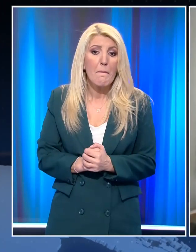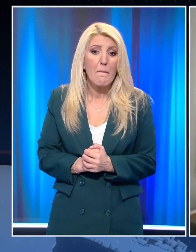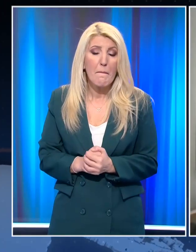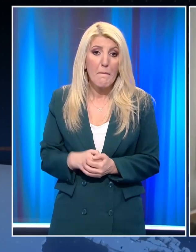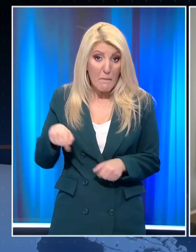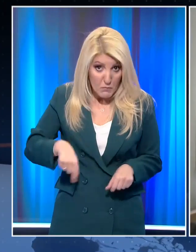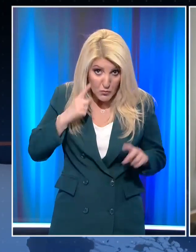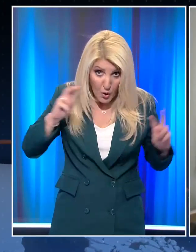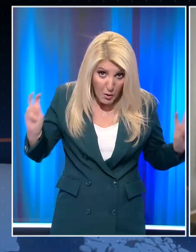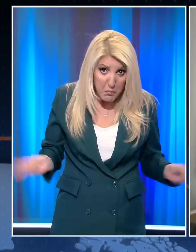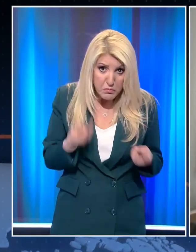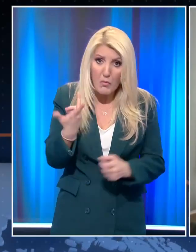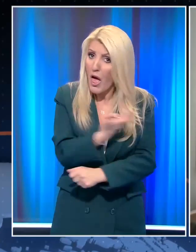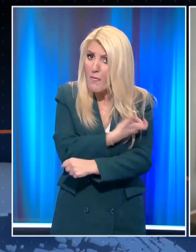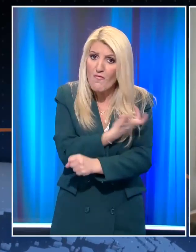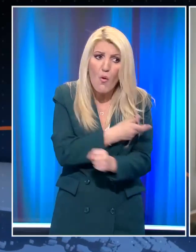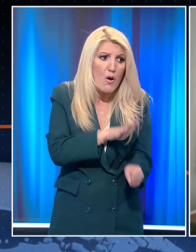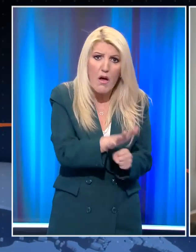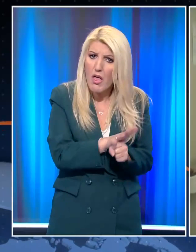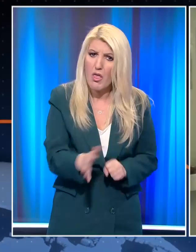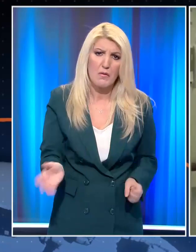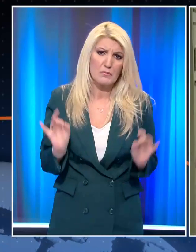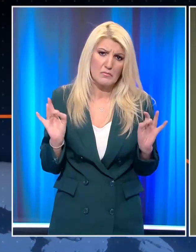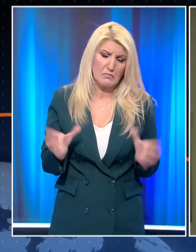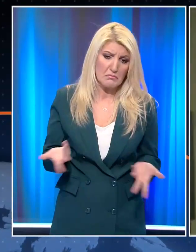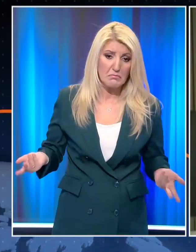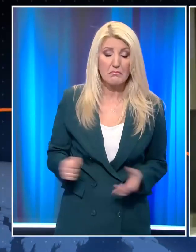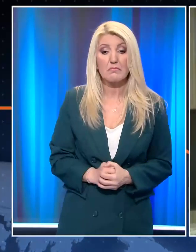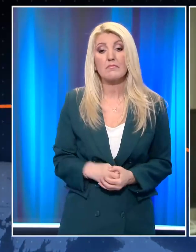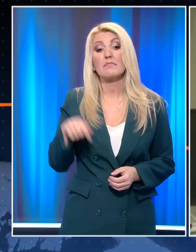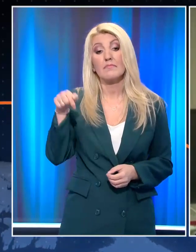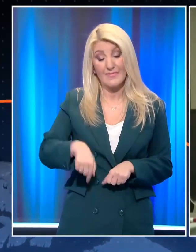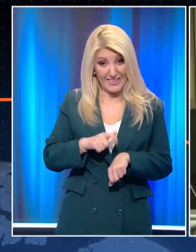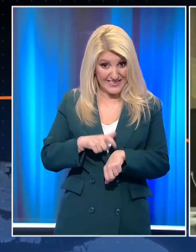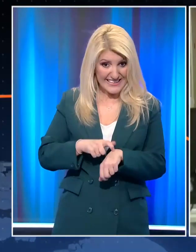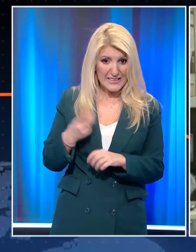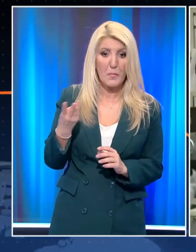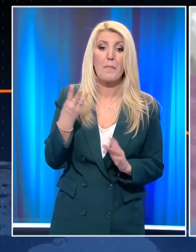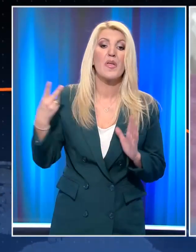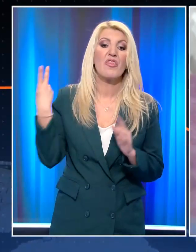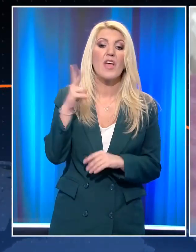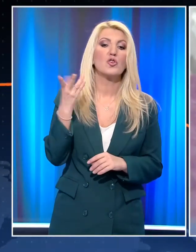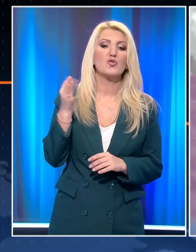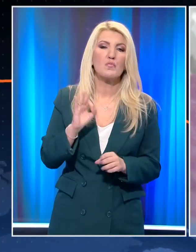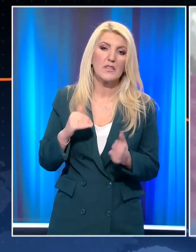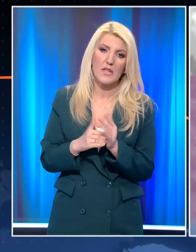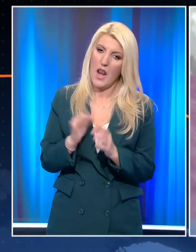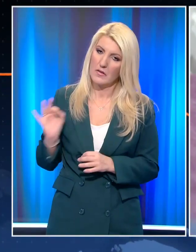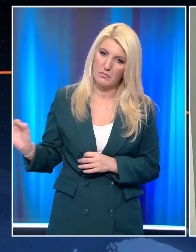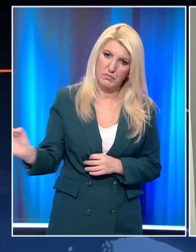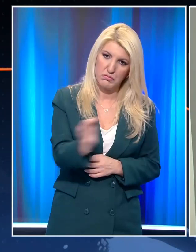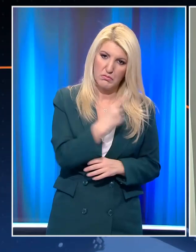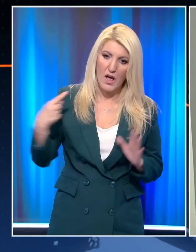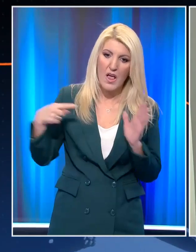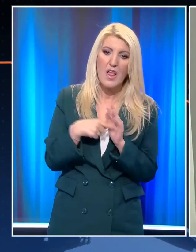exist. Η χώρα μετρά σχεδόν 250.000 κρούσματα και πάνω από 3.800 νεκρούς μέσα σε μία ημέρα.